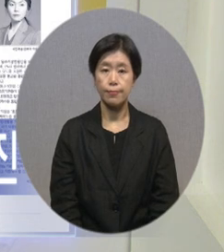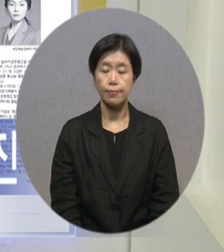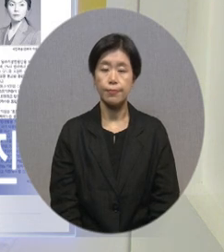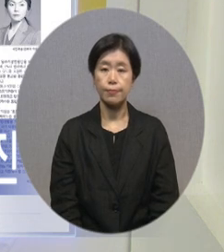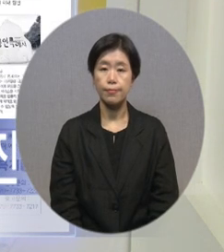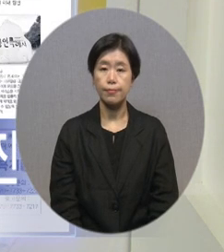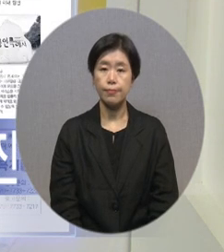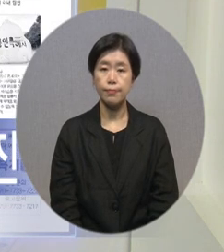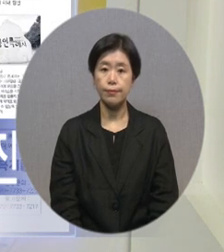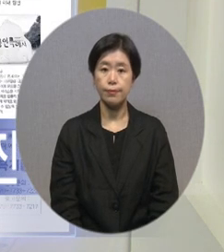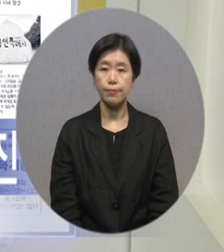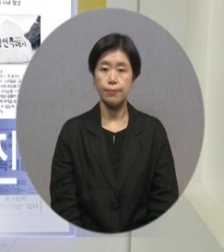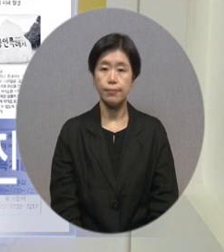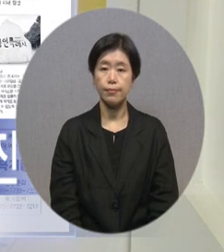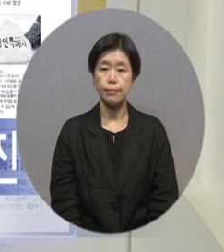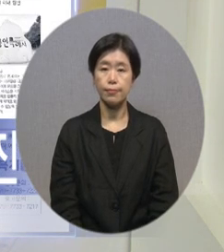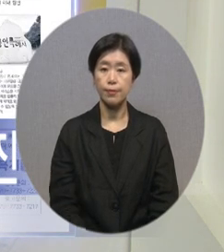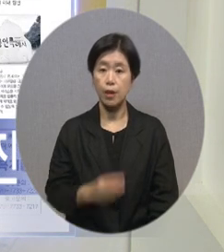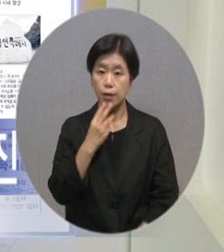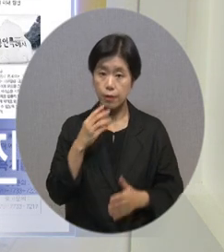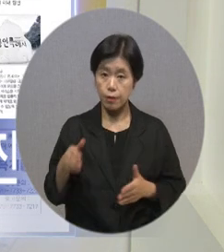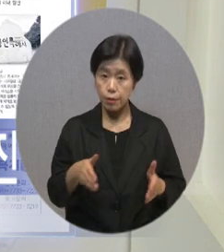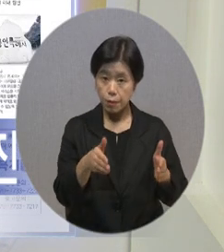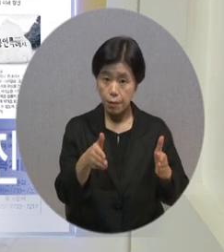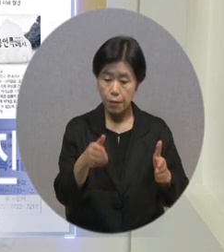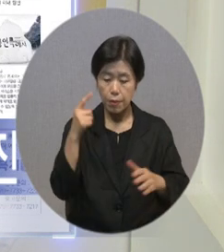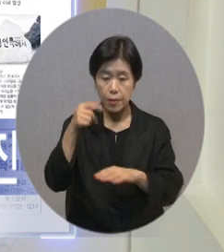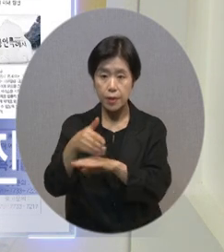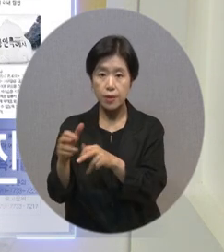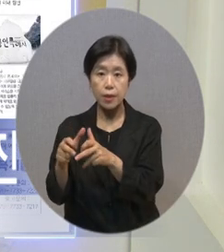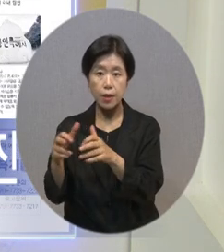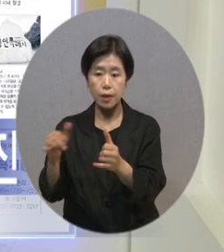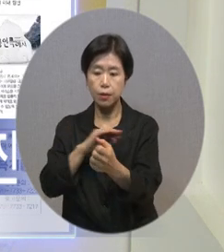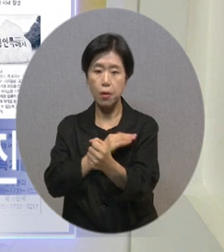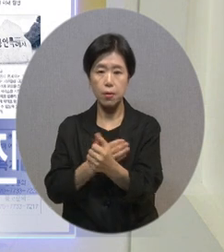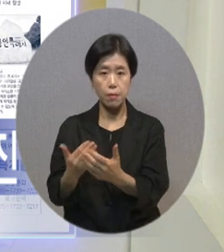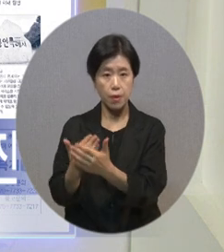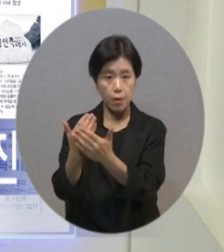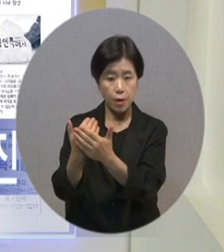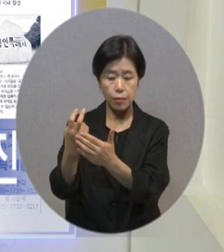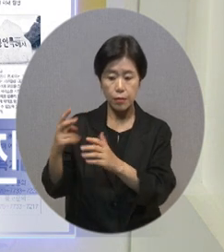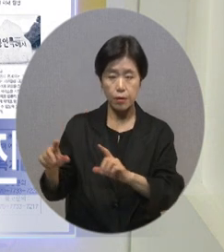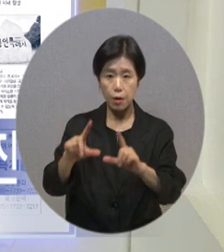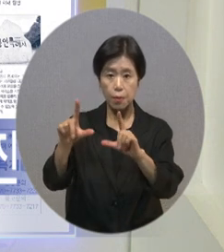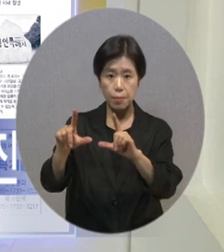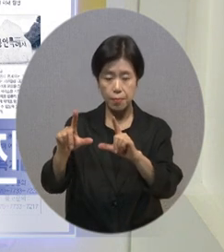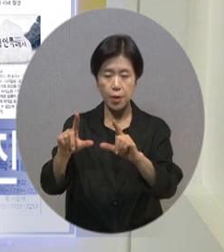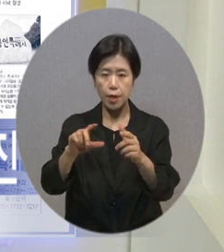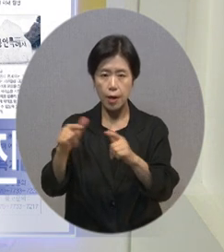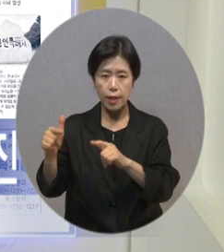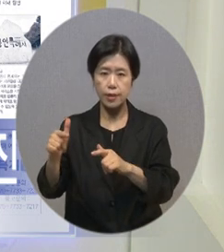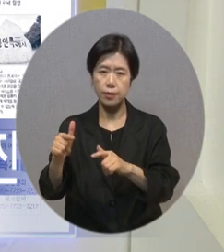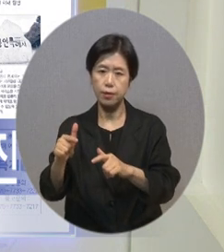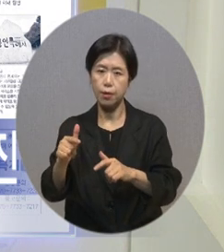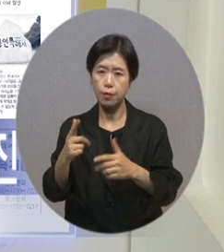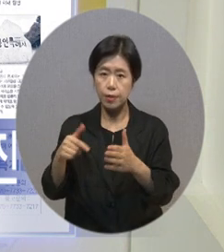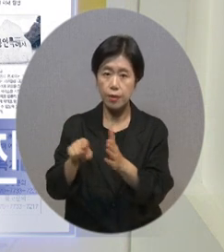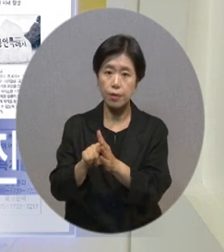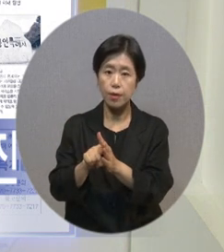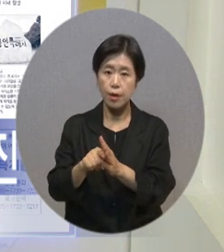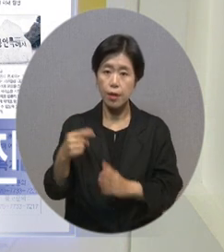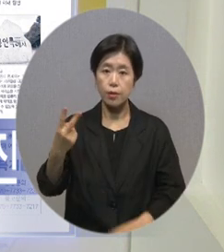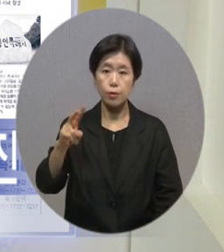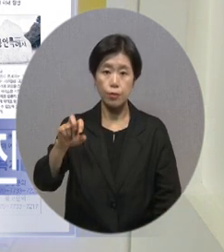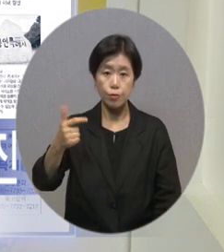계속해서 면입니다 경기도가 발달 장애의 권리 증진과 살매 향상을 위해 오는 2026년까지